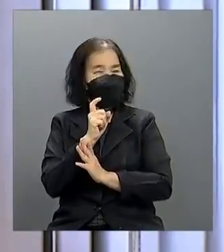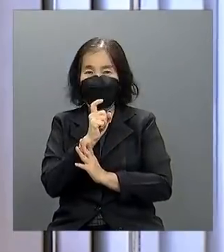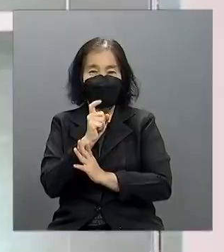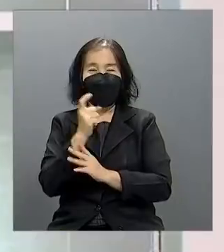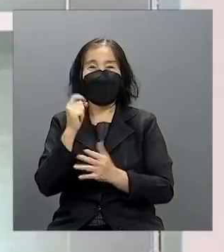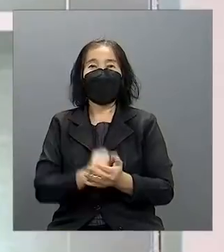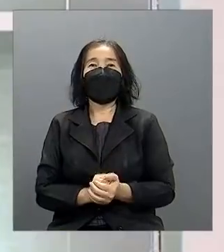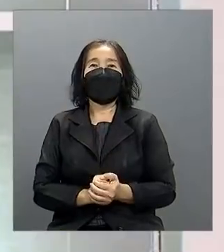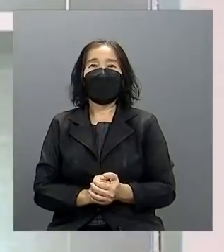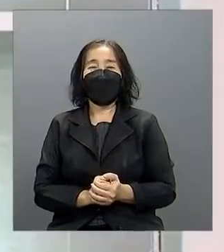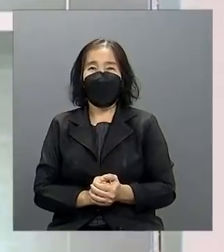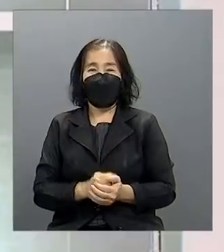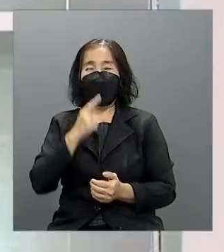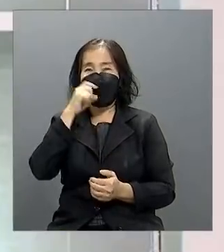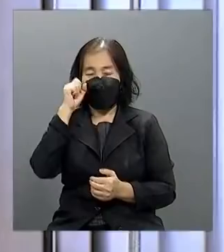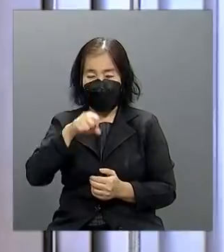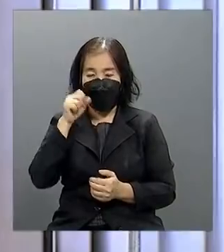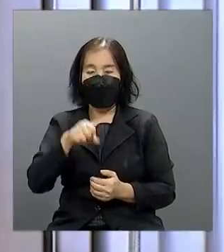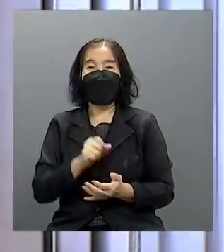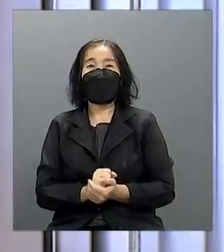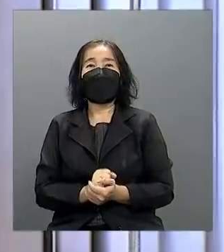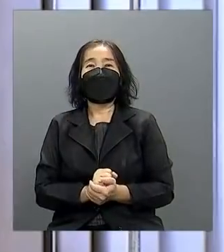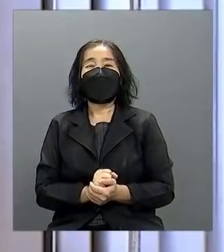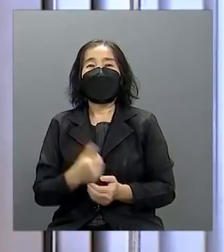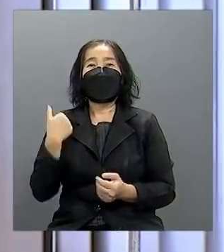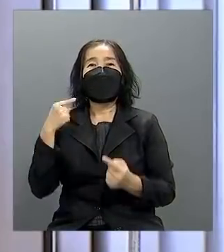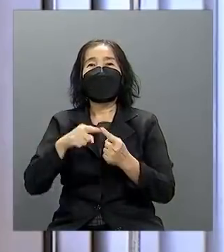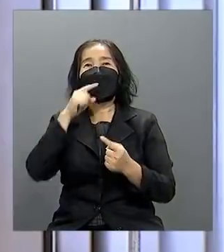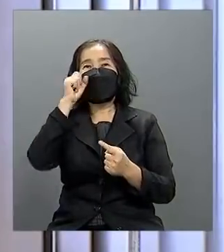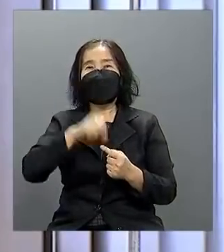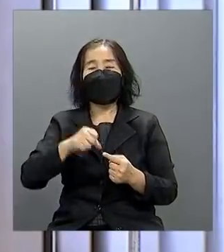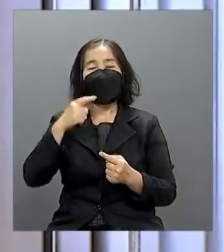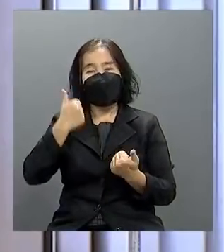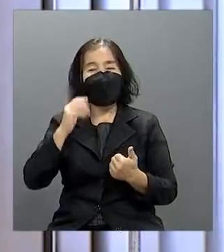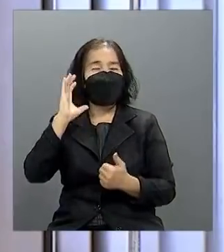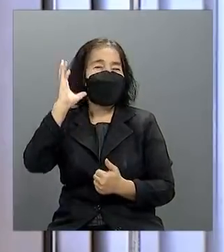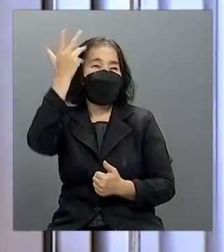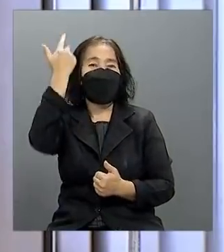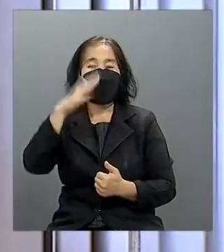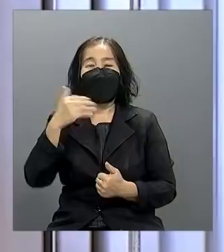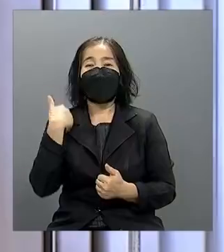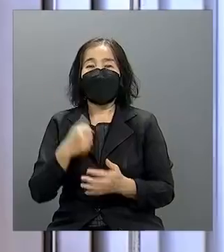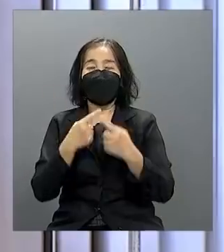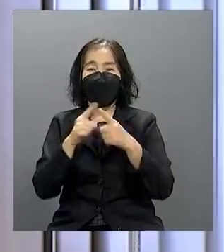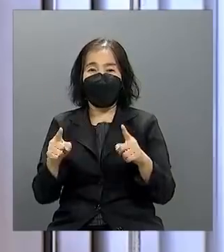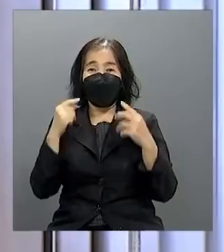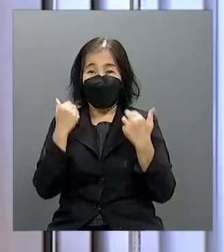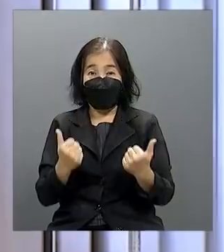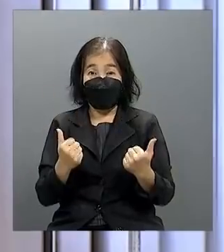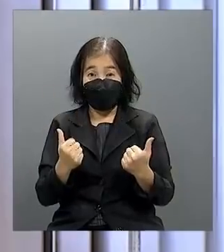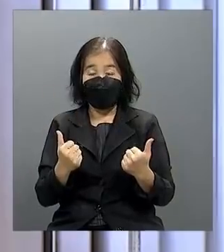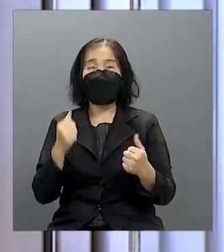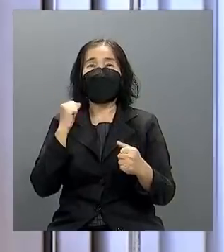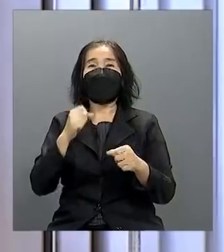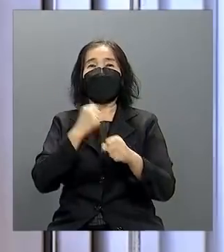ช่ค่ะมาแน่ อยากรู้เหมือนกันเนาะว่าโลกเราจะไปได้ไกลแค่ไหนแต่เหนือสิ่งอื่นใดนะครับไปได้ไกลแค่ไหนแต่ต้องไกลแบบมีคุณภาพนะ